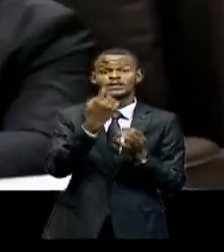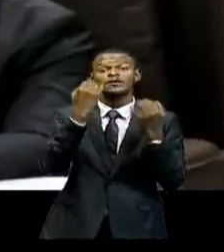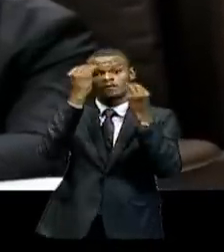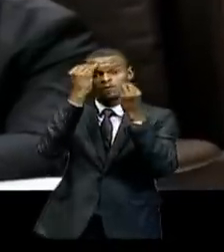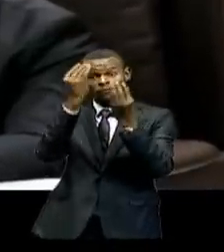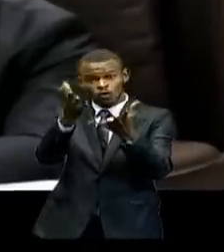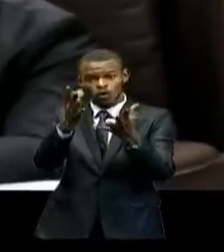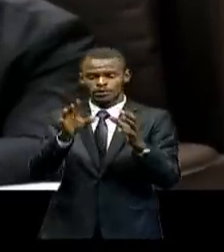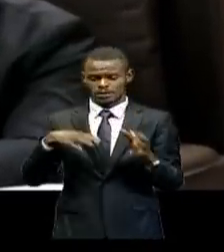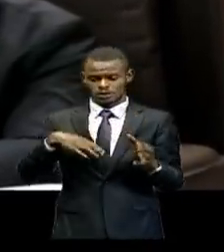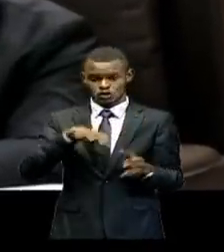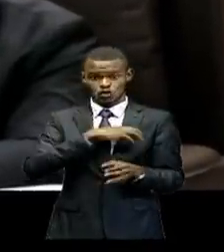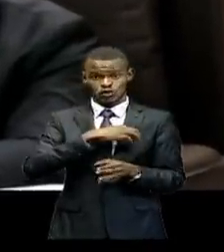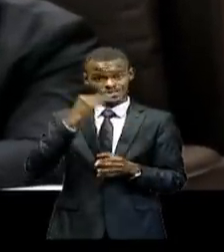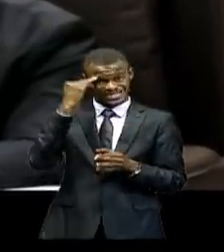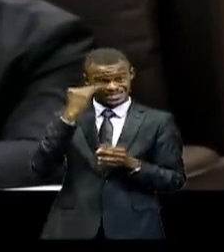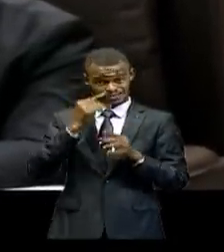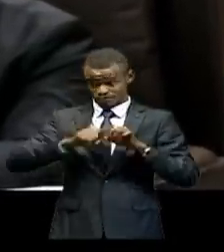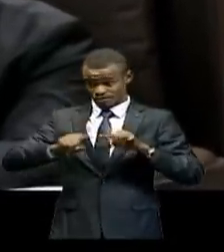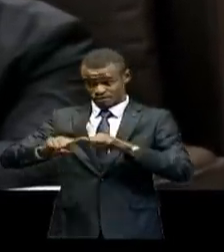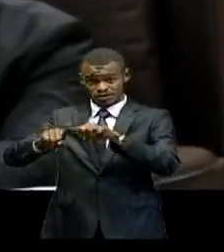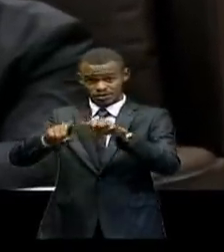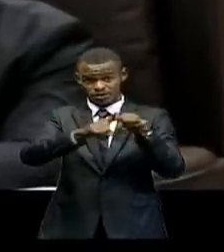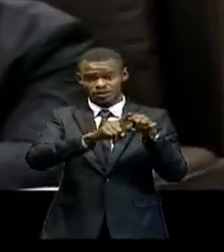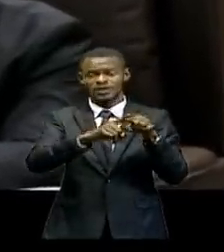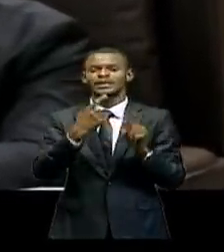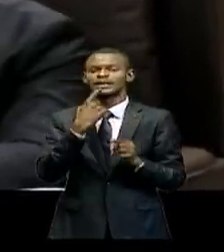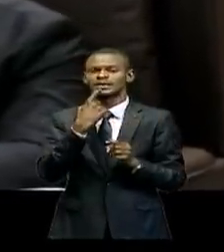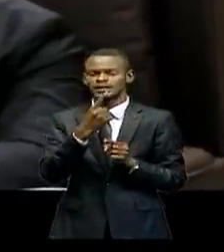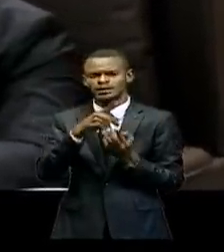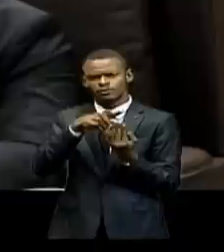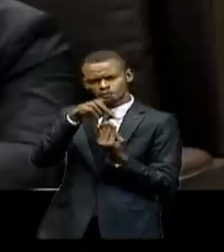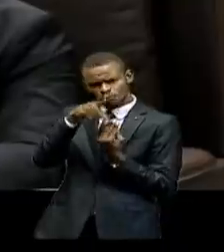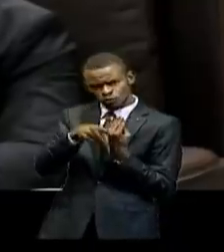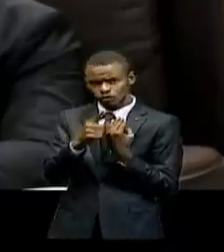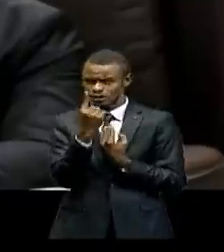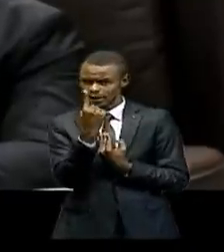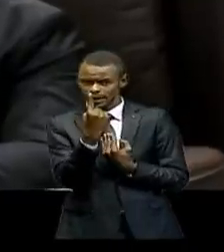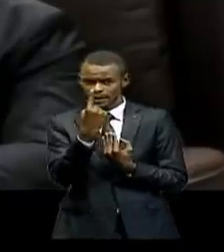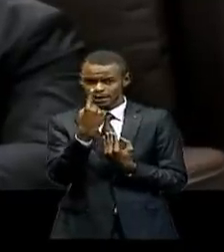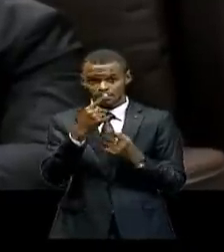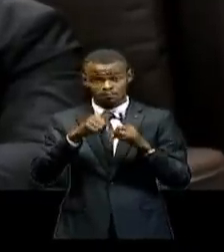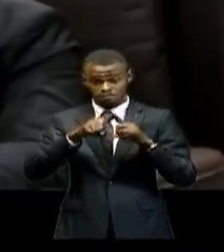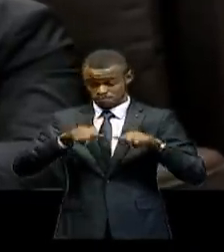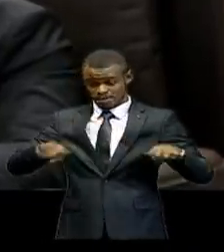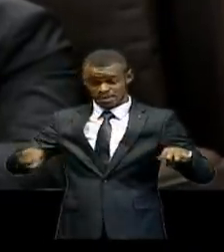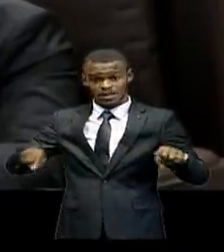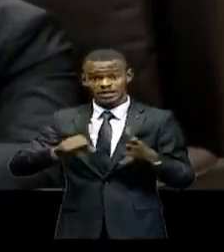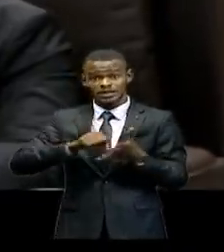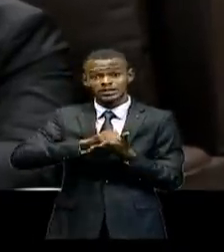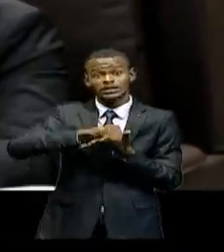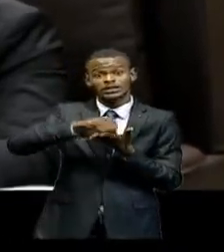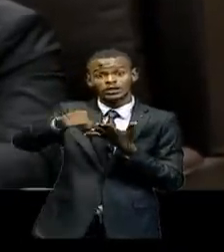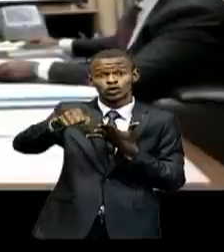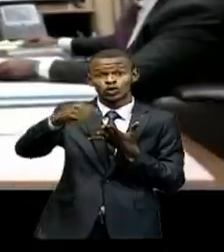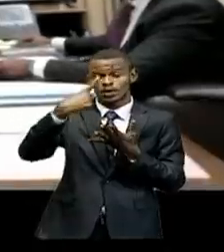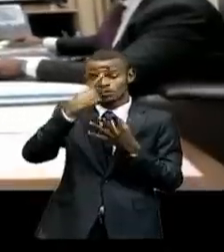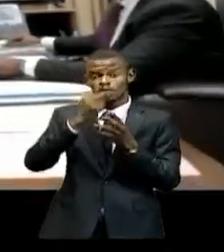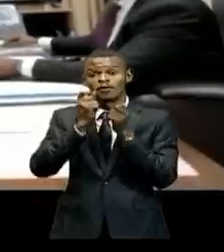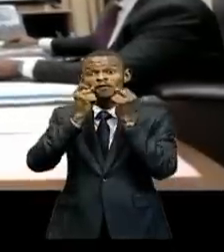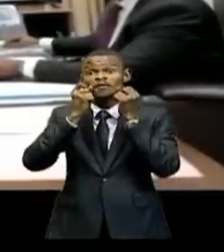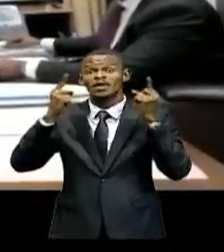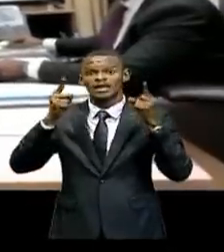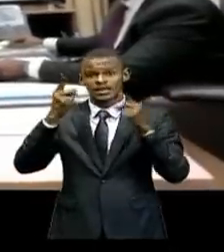jeudi 11 novembre 2021 du projet de développement multisectoriel et des résiliences urbaines de Kinshasa